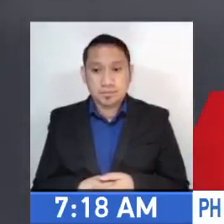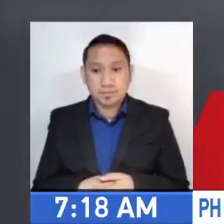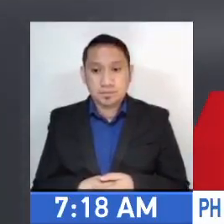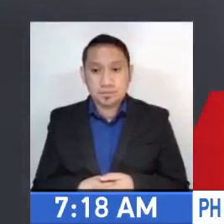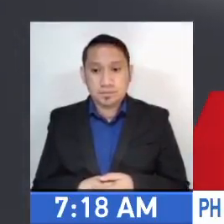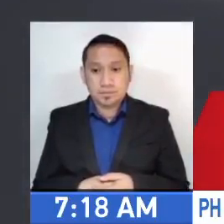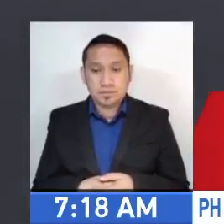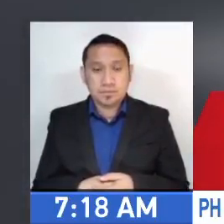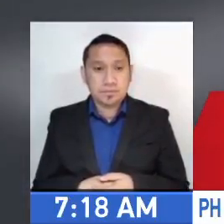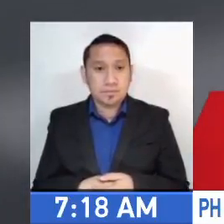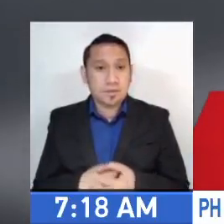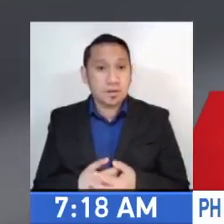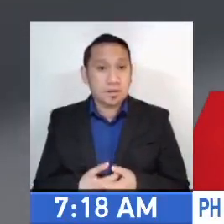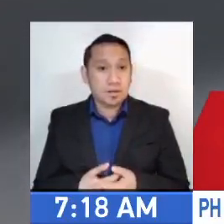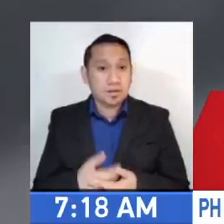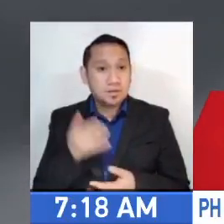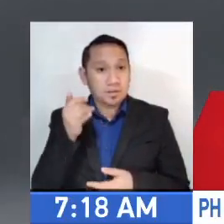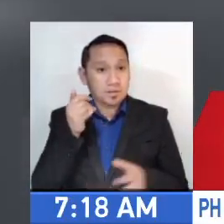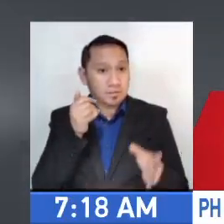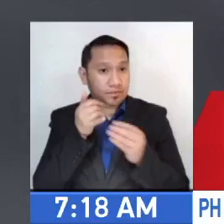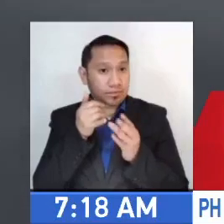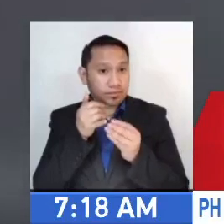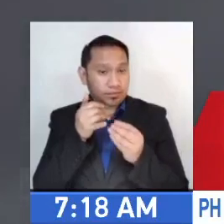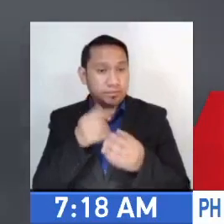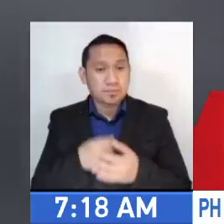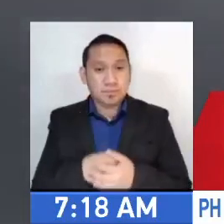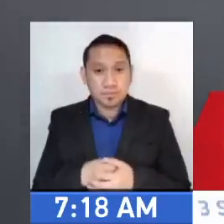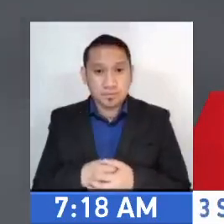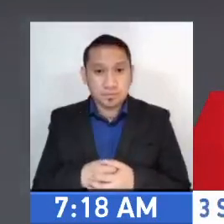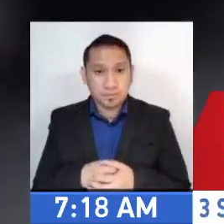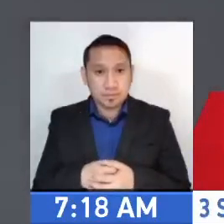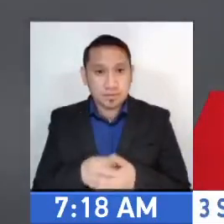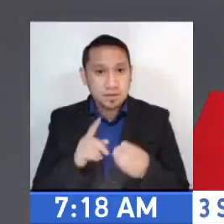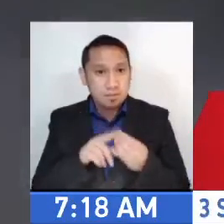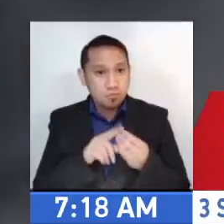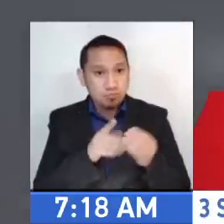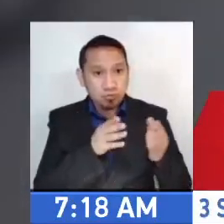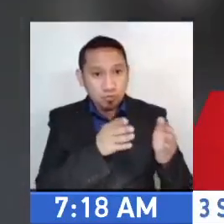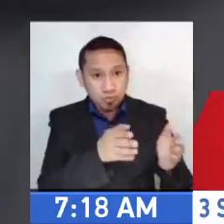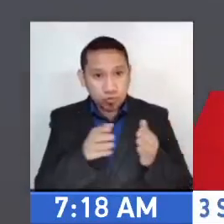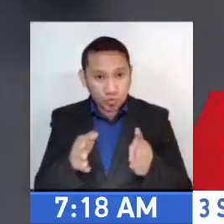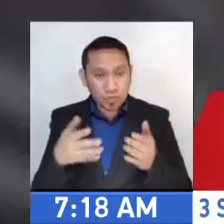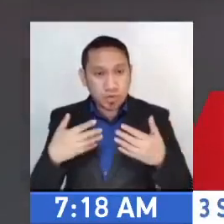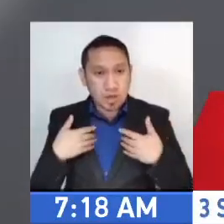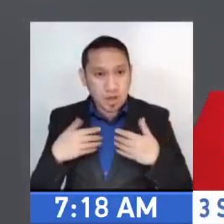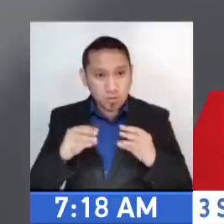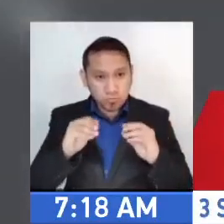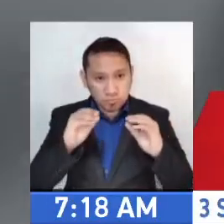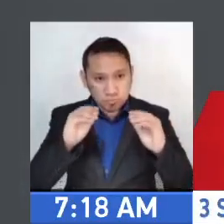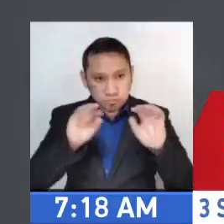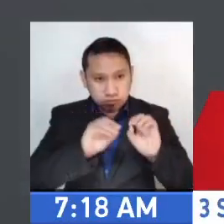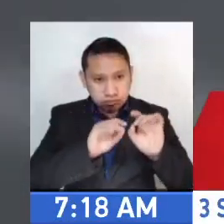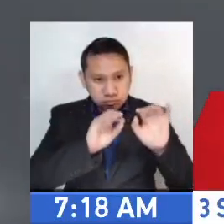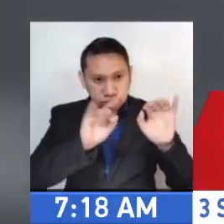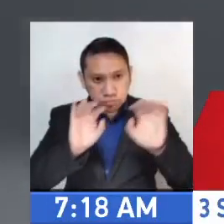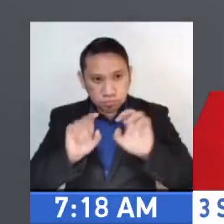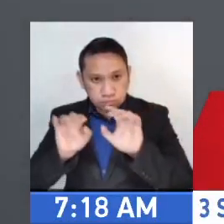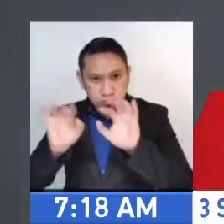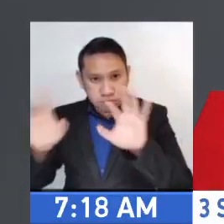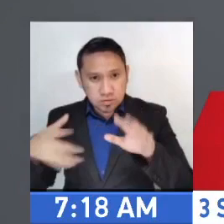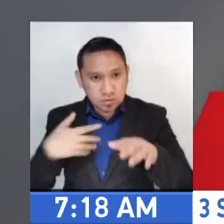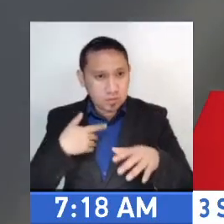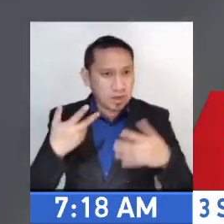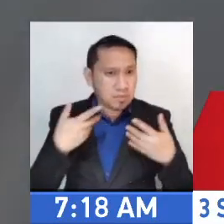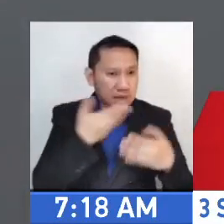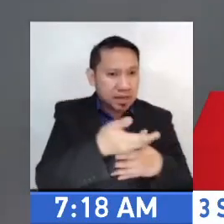Nakuna ng Pinoy caregiver na si Cheche Quizon ang mga kalsadang nabalot ng makapal na alikabok. Nagkalat din ang ilang gamit sa kalsada.